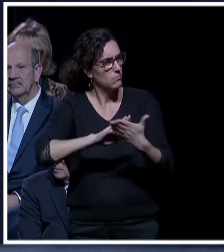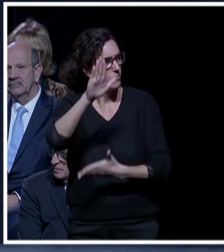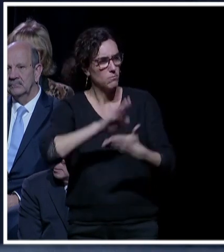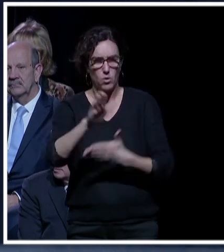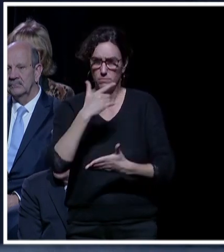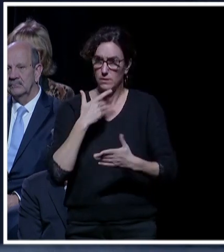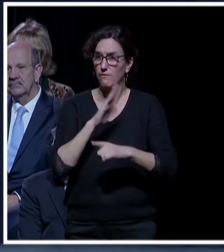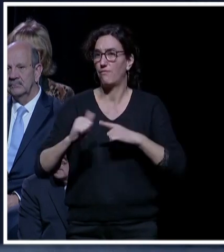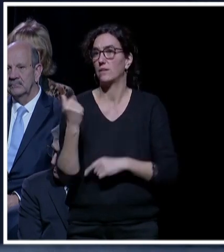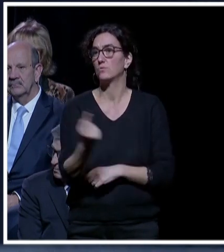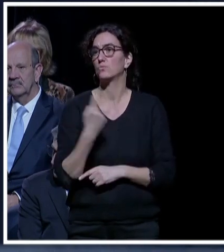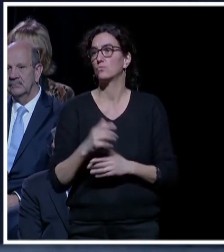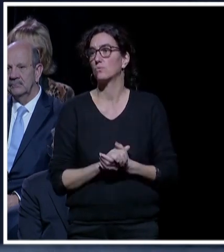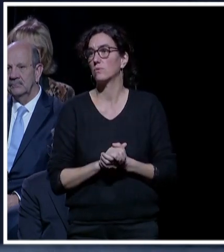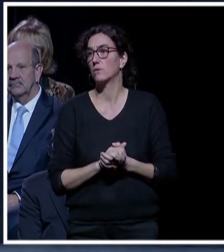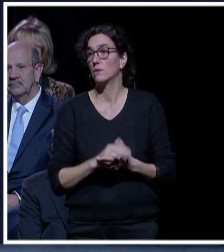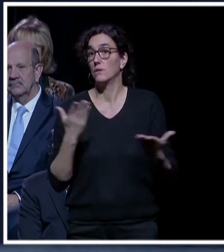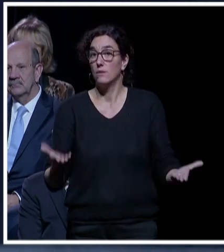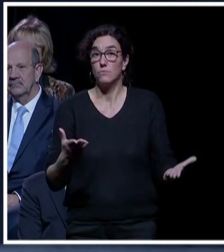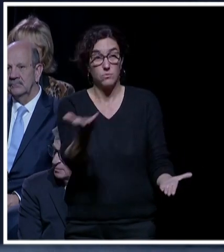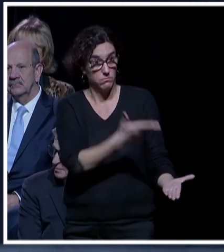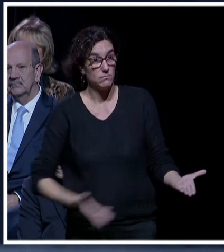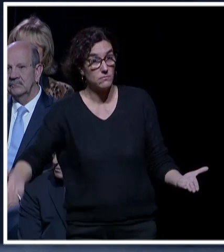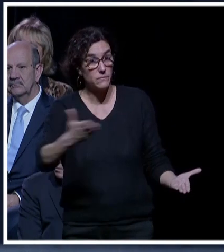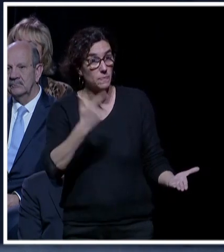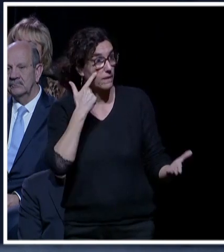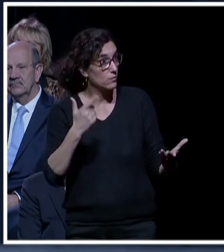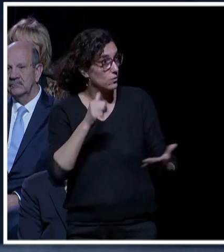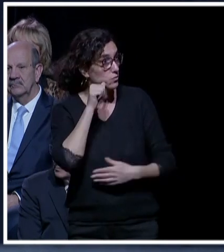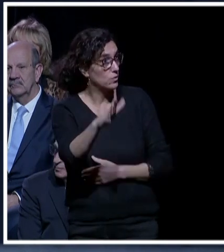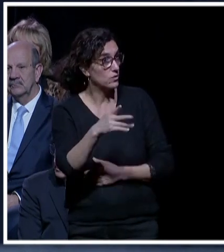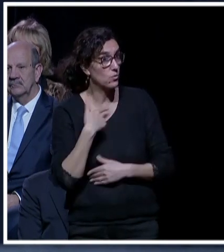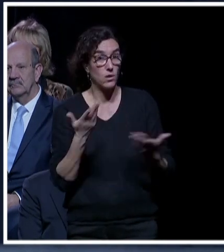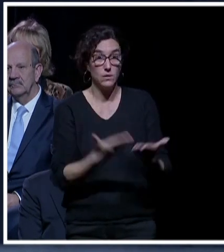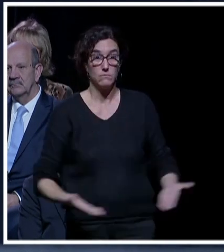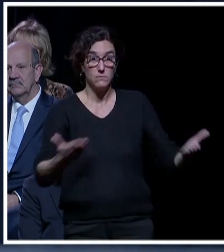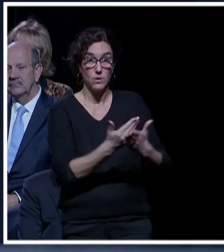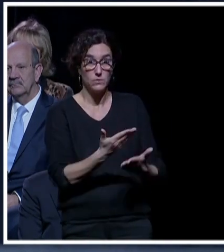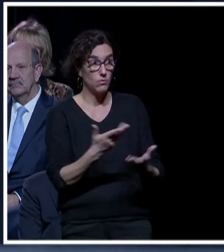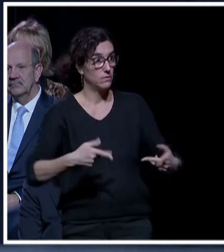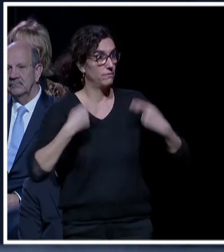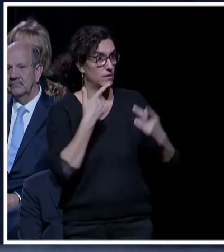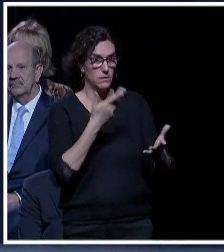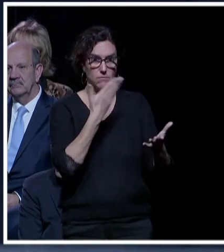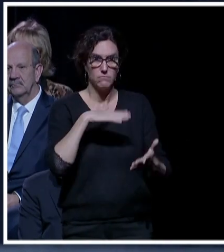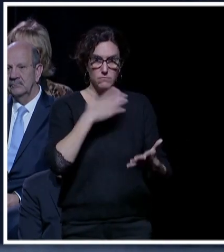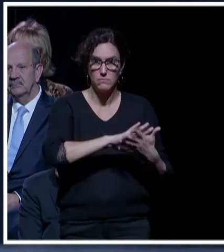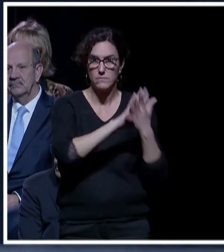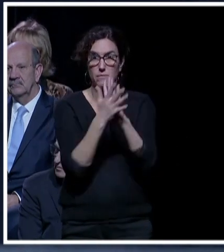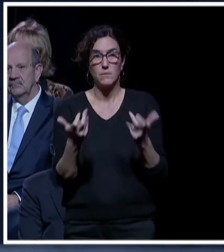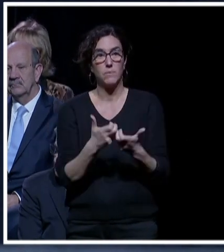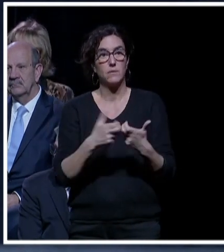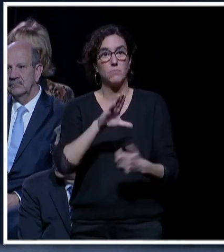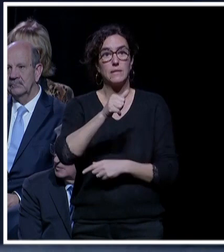quotidien, l'amélioration du cadre de vie se poursuit dans tous les quartiers. Au Canet Centre, la rue de Cannes a été réhabilitée, les travaux de la place